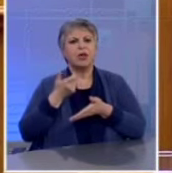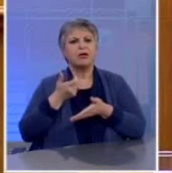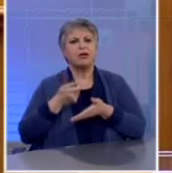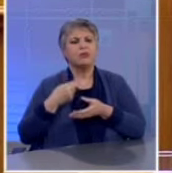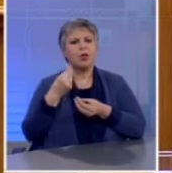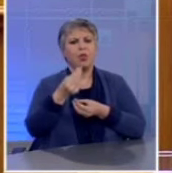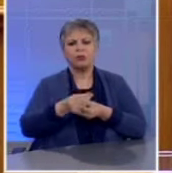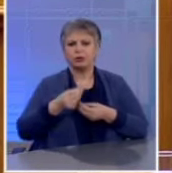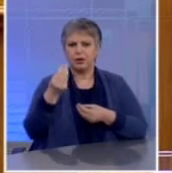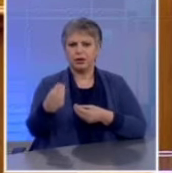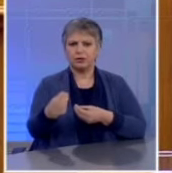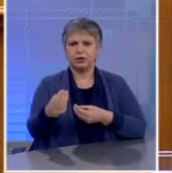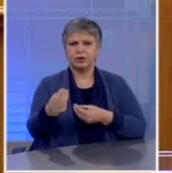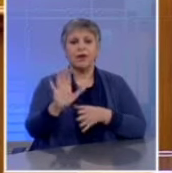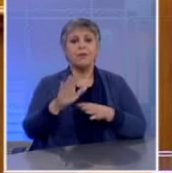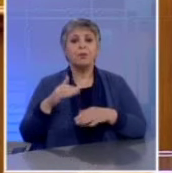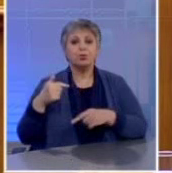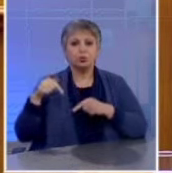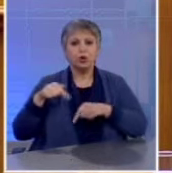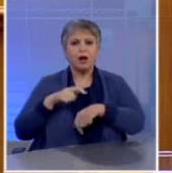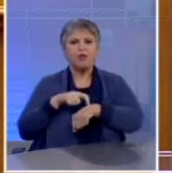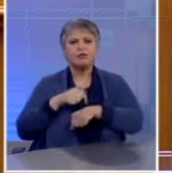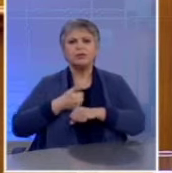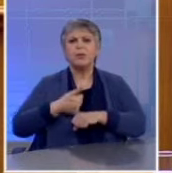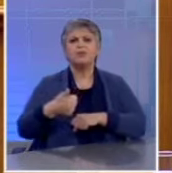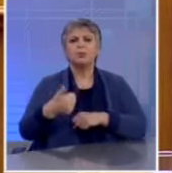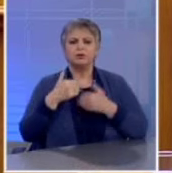δάνεια τα οποία σήμερα δεν μπορούν να αποπληρωθούν